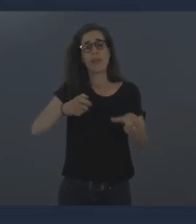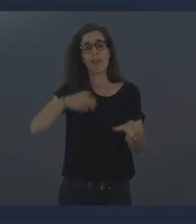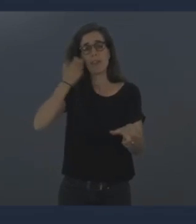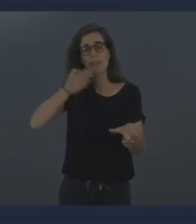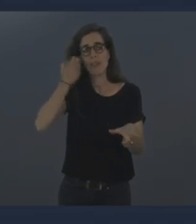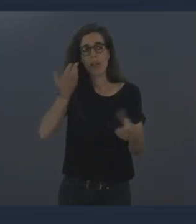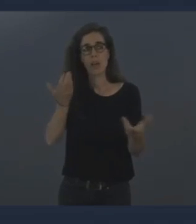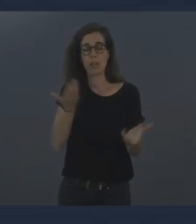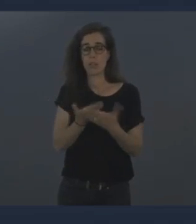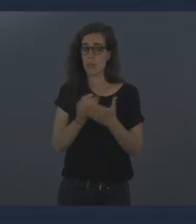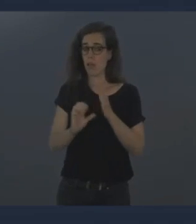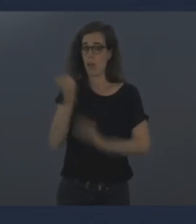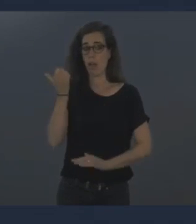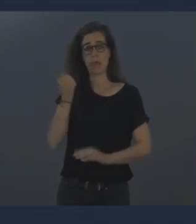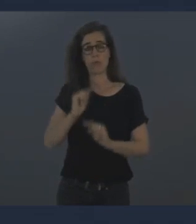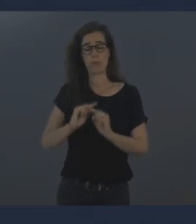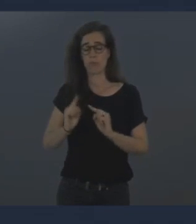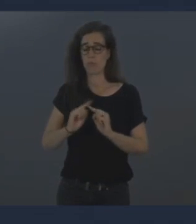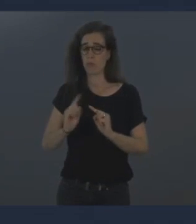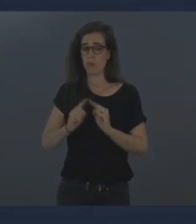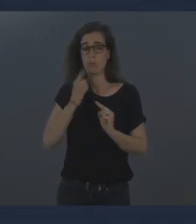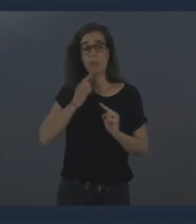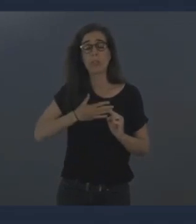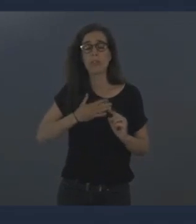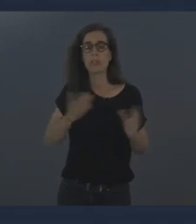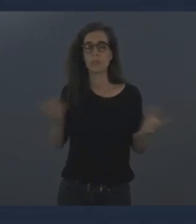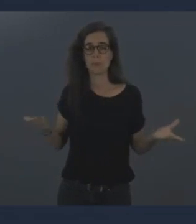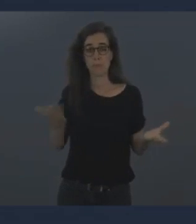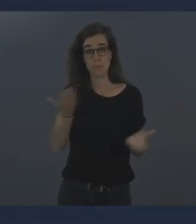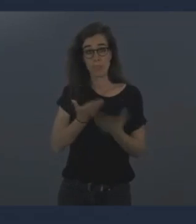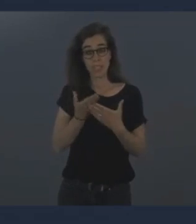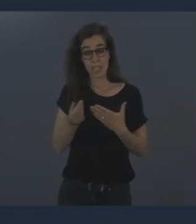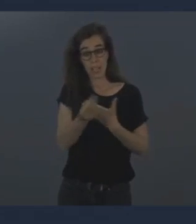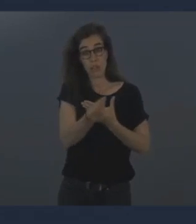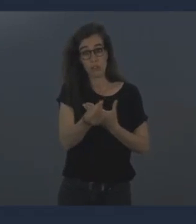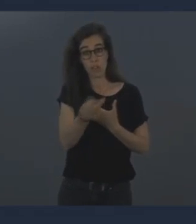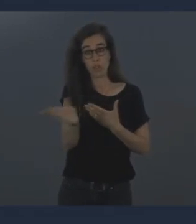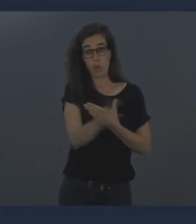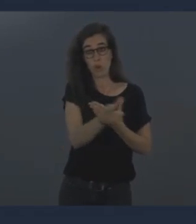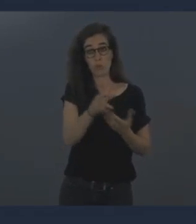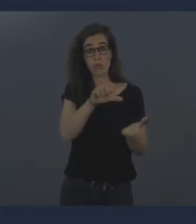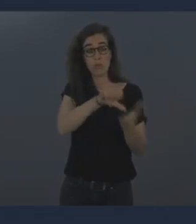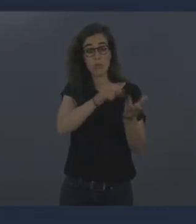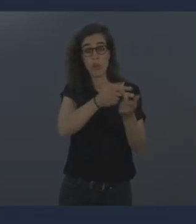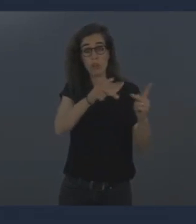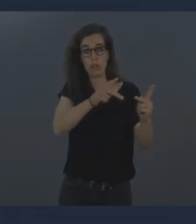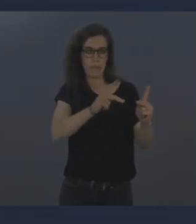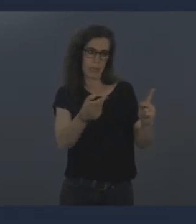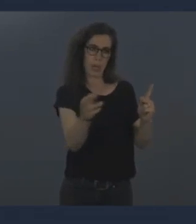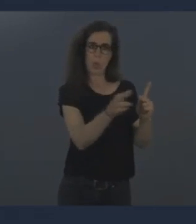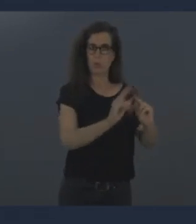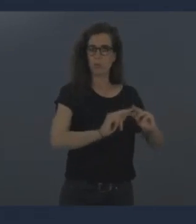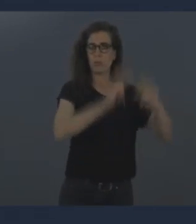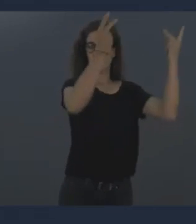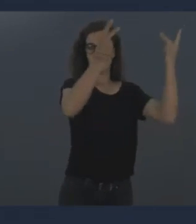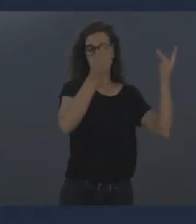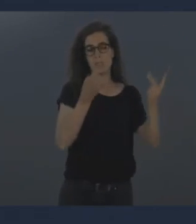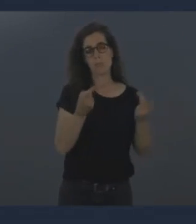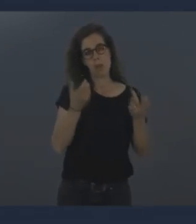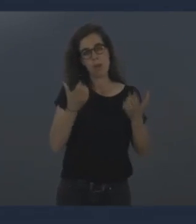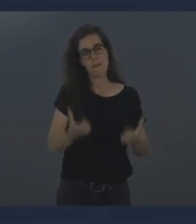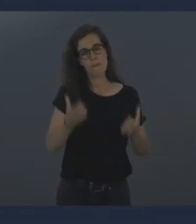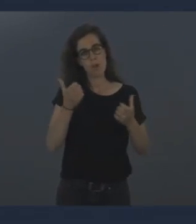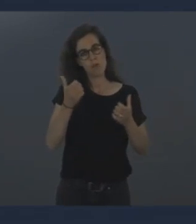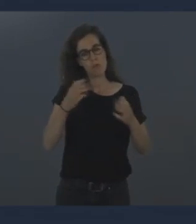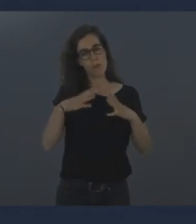leviers qui aurait un impact concret sur la dynamique des centres-villes de notre région et nous souhaiterions que vous vous impliquiez plus